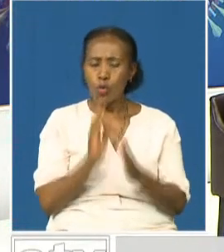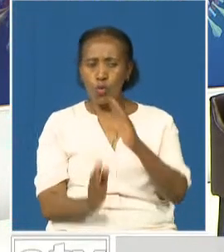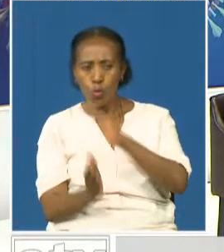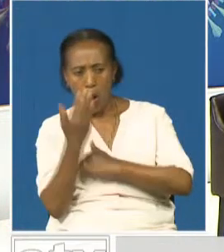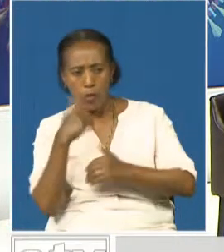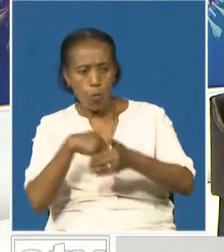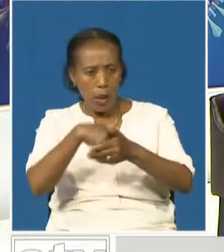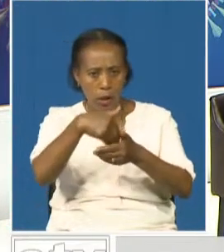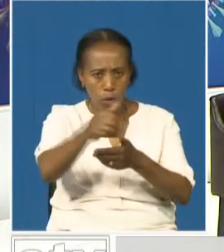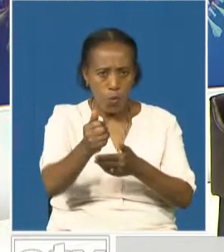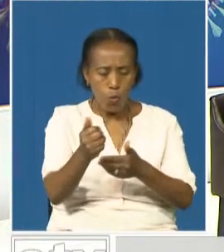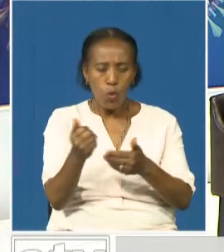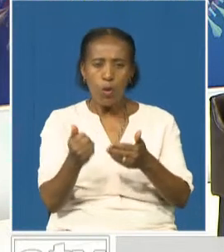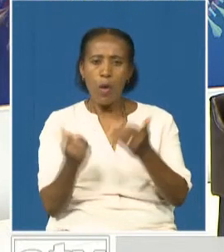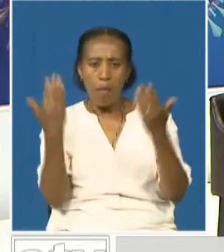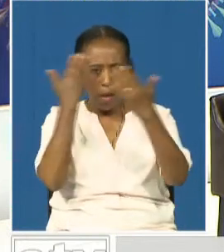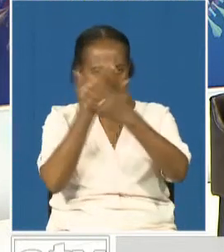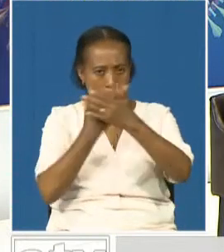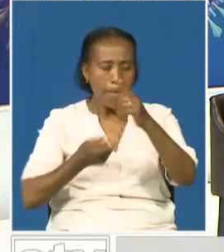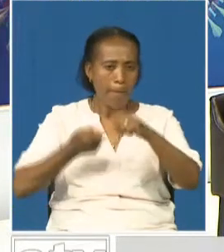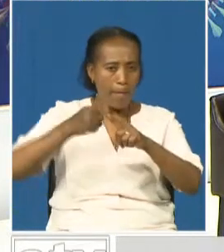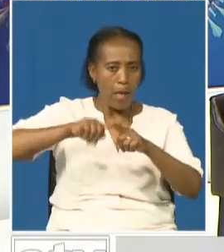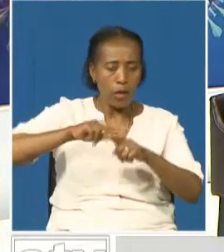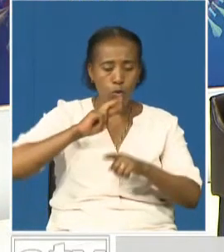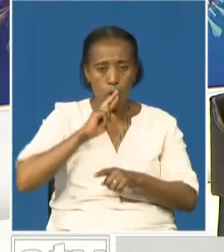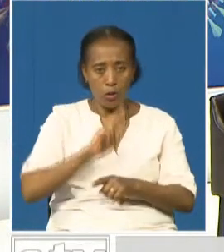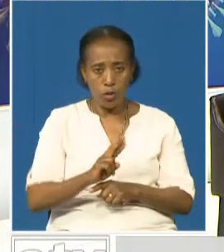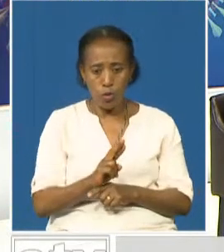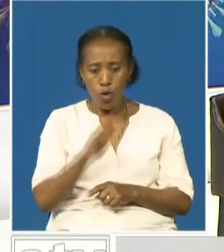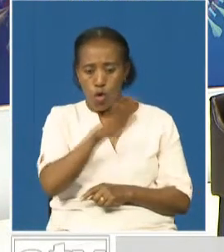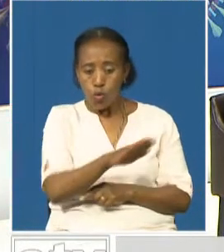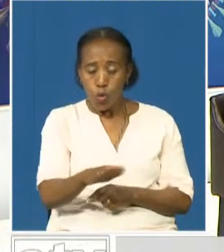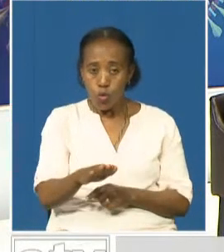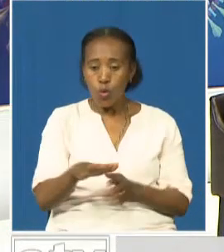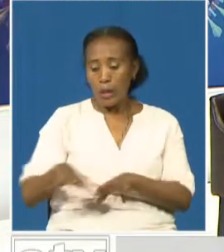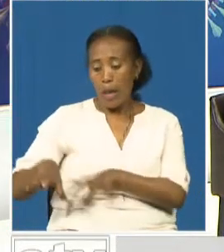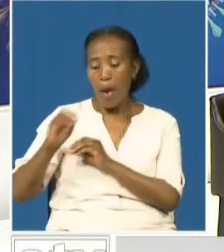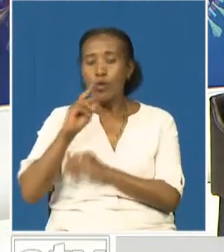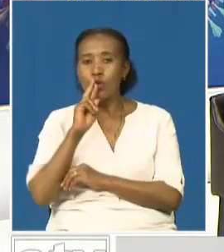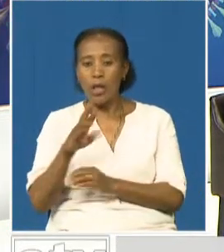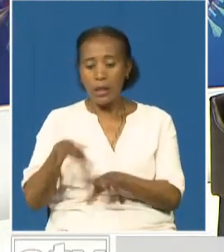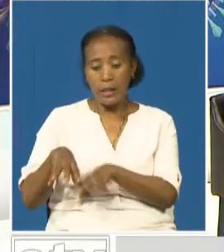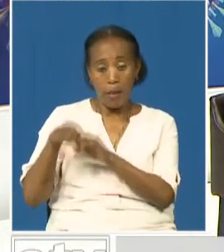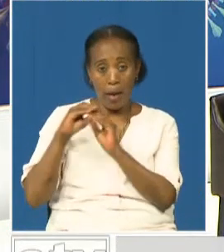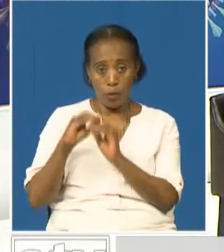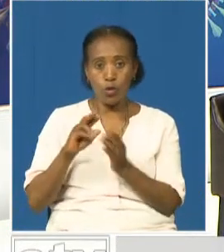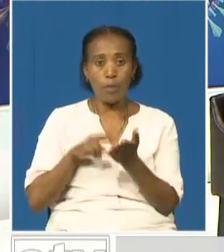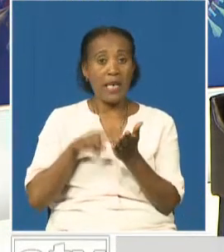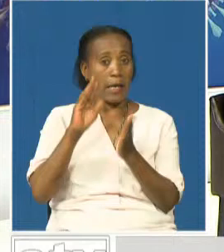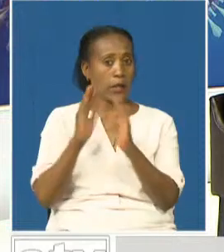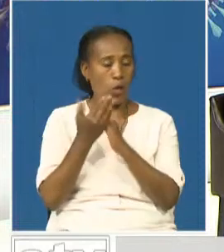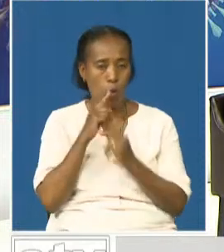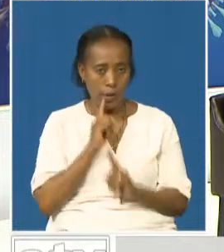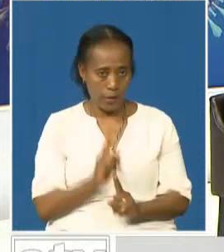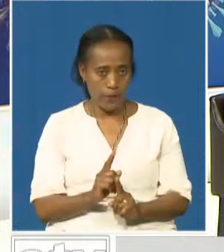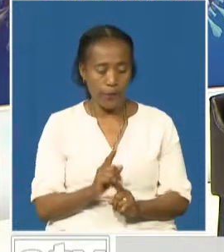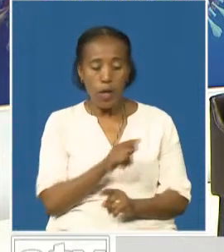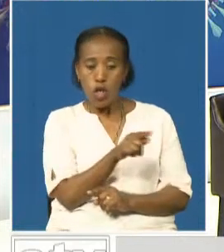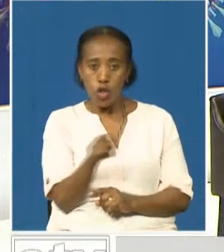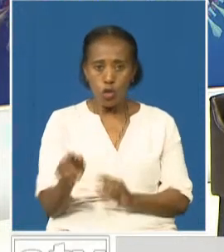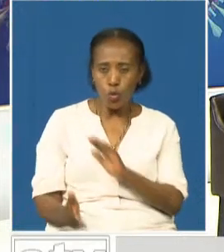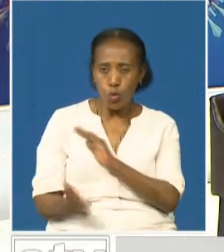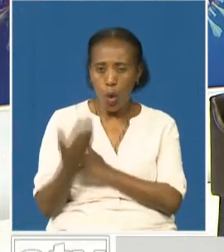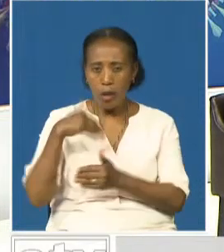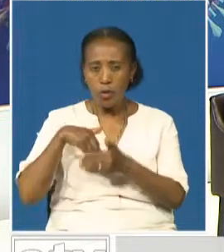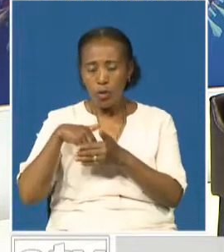ጠዋት መጥተው ወይ ጠዋት ወጥተው ማታ ነው የሚገቡ። ልጆችም ተማሪዎች ናቸው። ተማሪዎችን የምናነሳ ከሆነ እነሱም